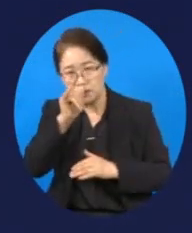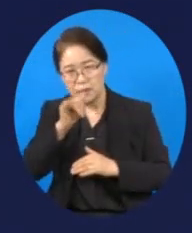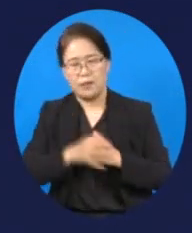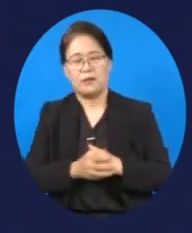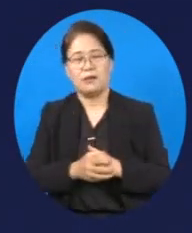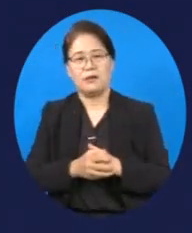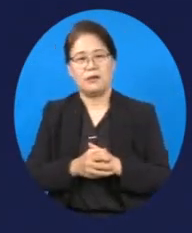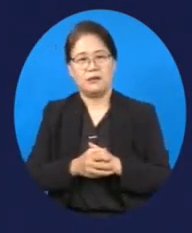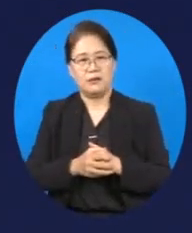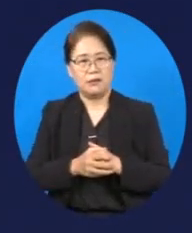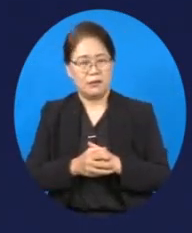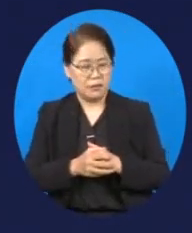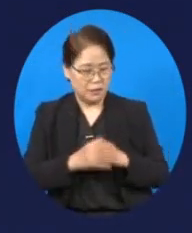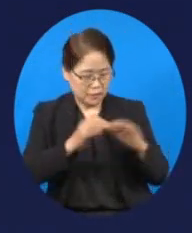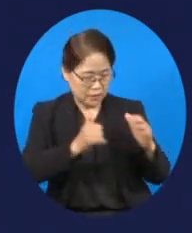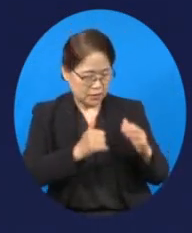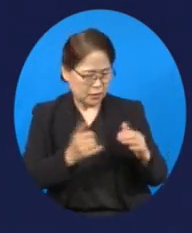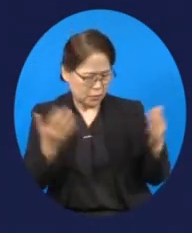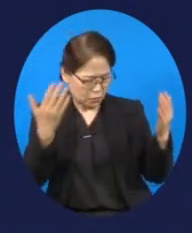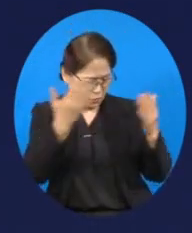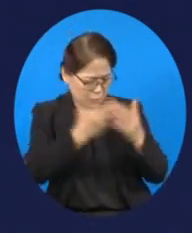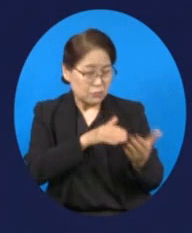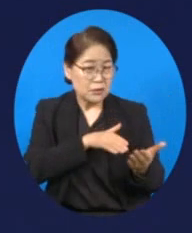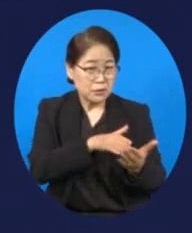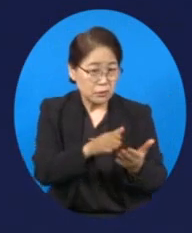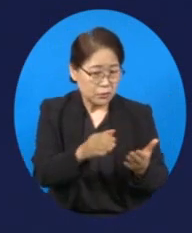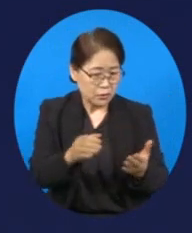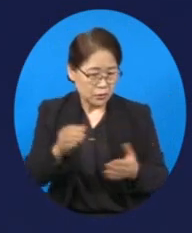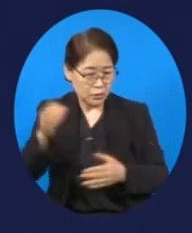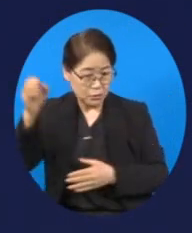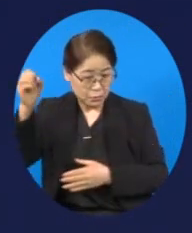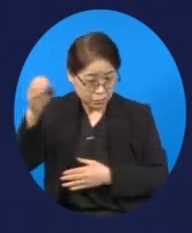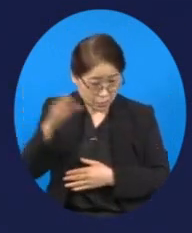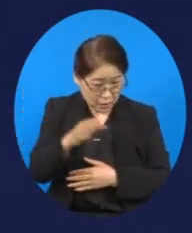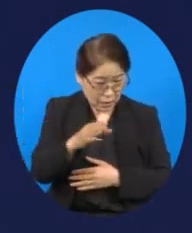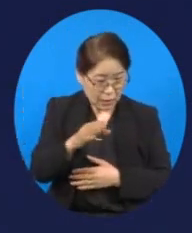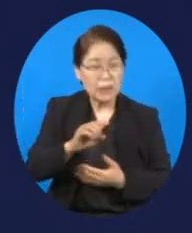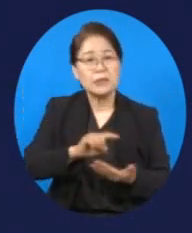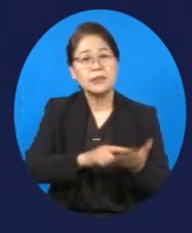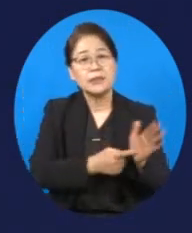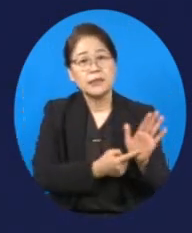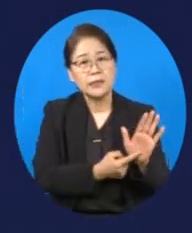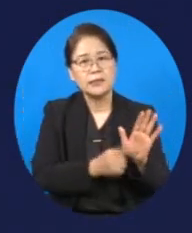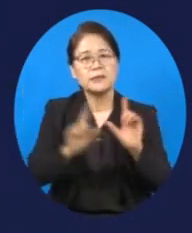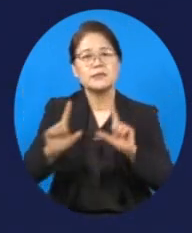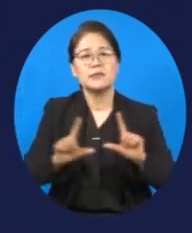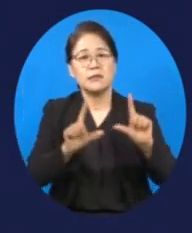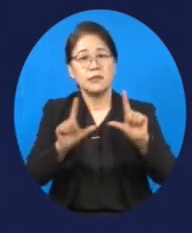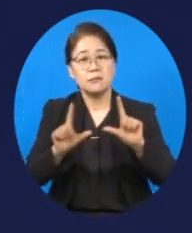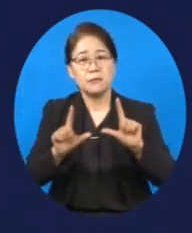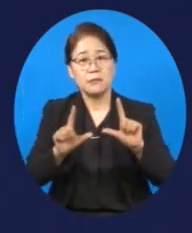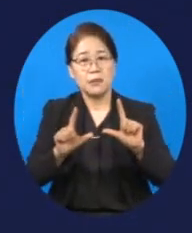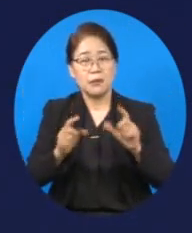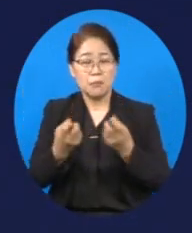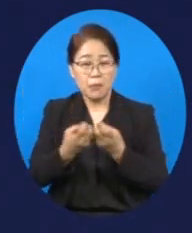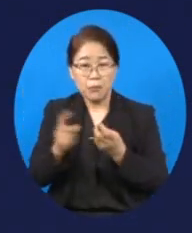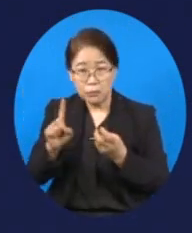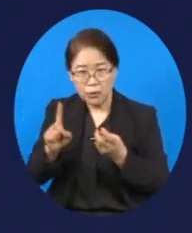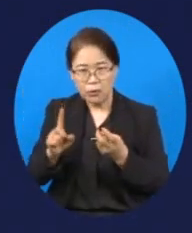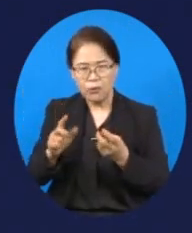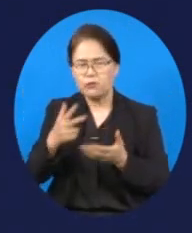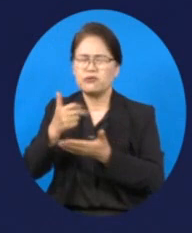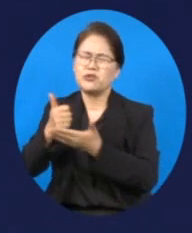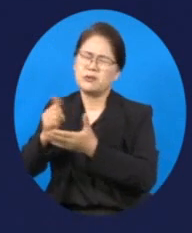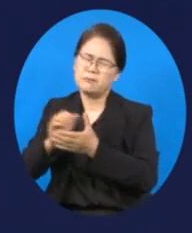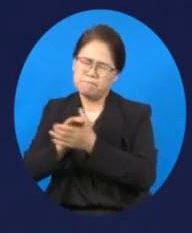그러므로이 세상의 어둠을 몰아내고 빛을 비추는 삶을 살아가려면 빛 되신 주님과의 친밀한 사귐이